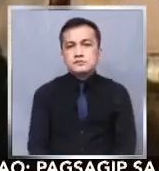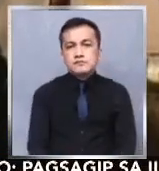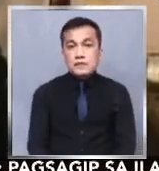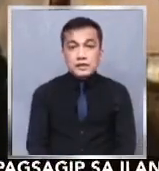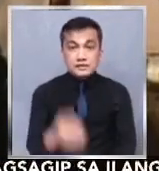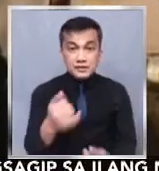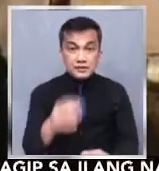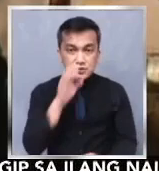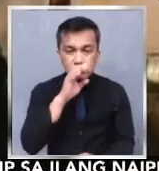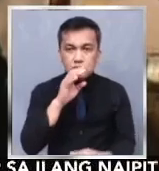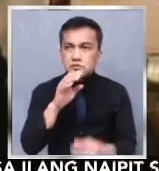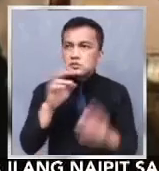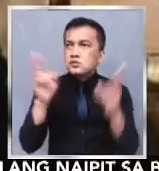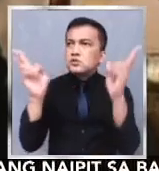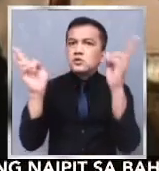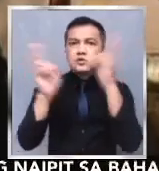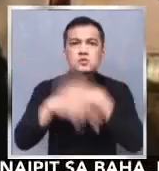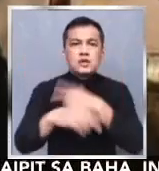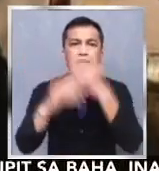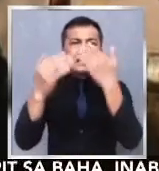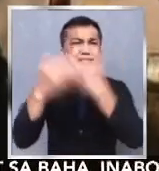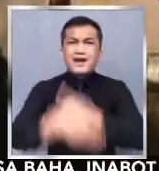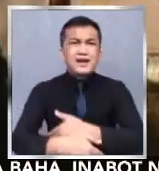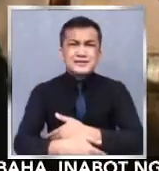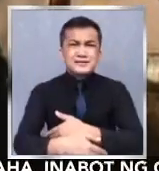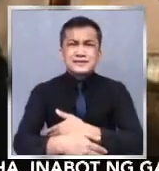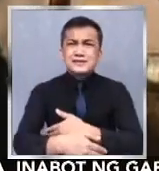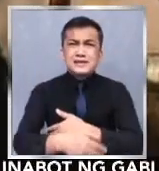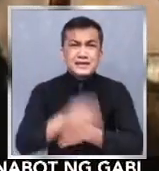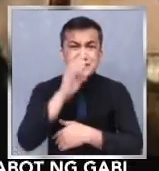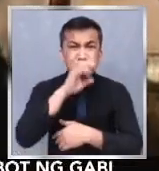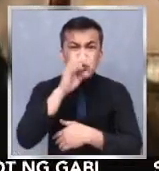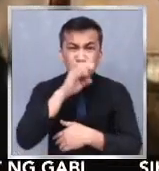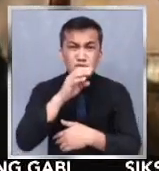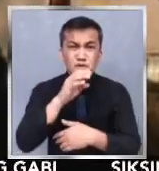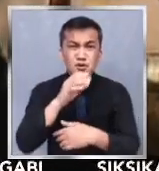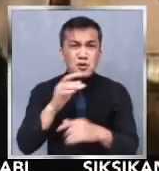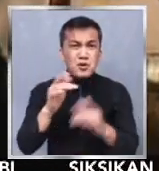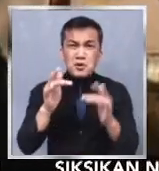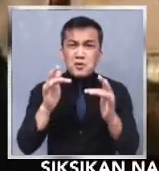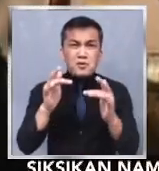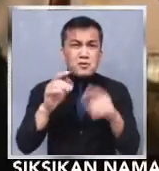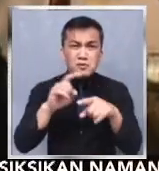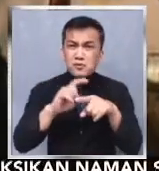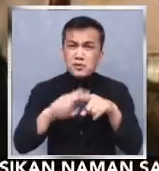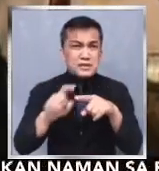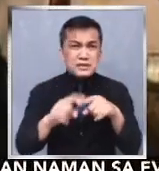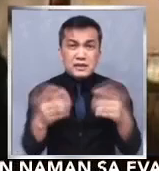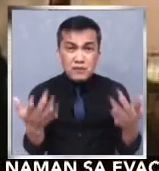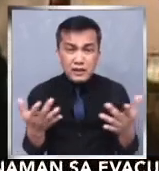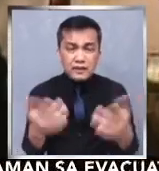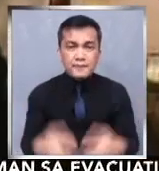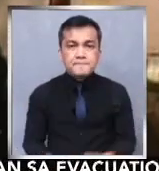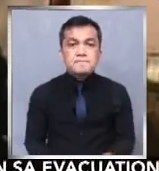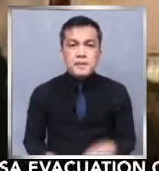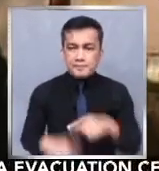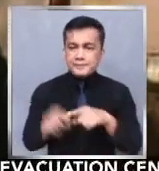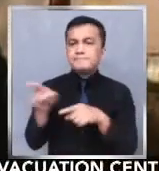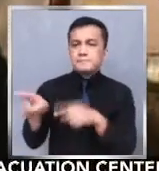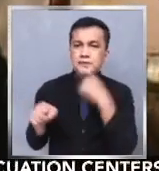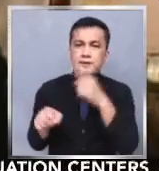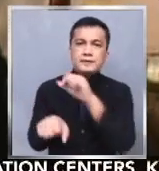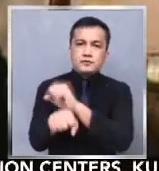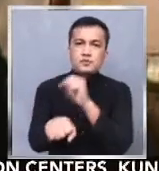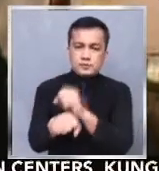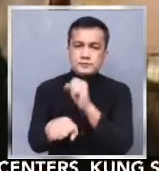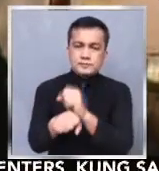hindi pa bumabalik ang supply ng kuryente. Pero kasalukuyang tinatrabaho na ito ng mga power utilities.